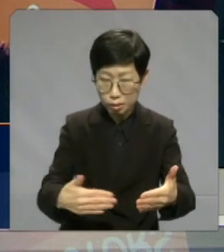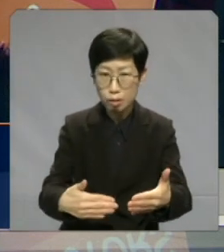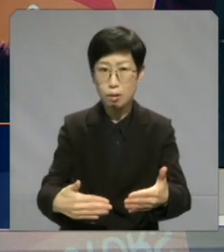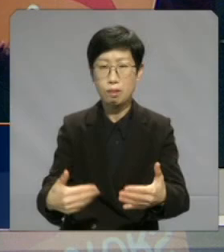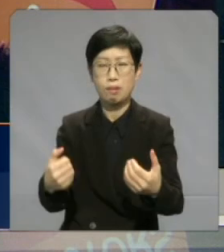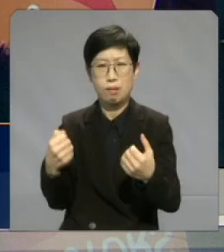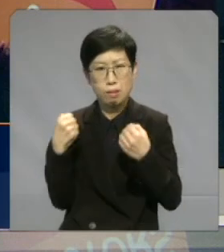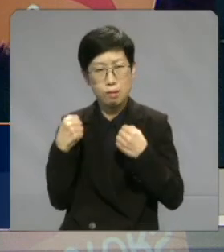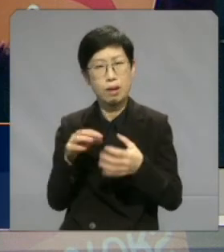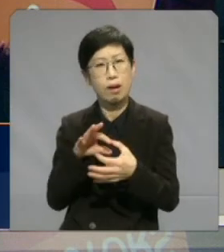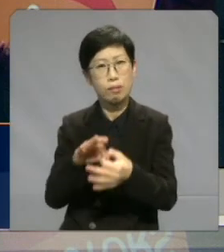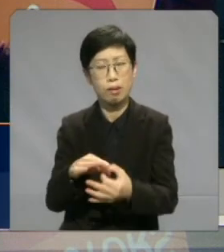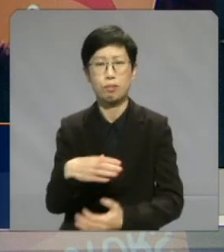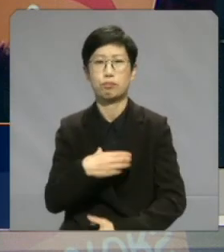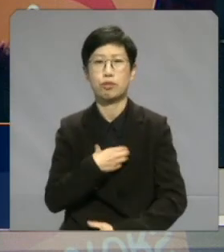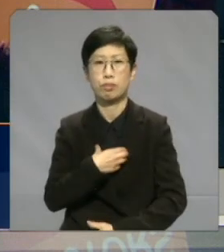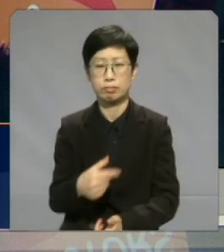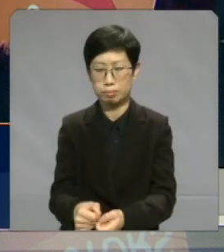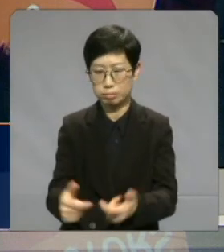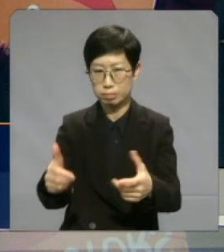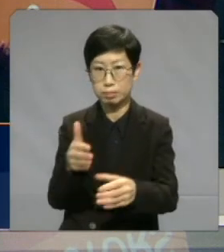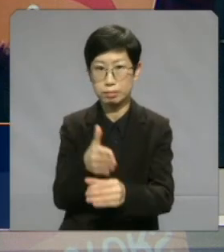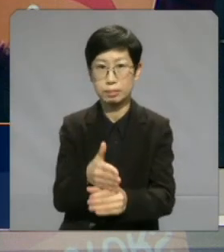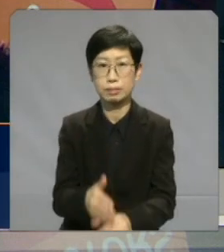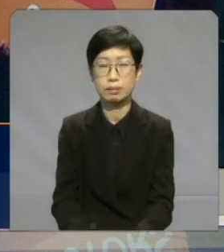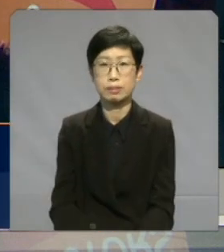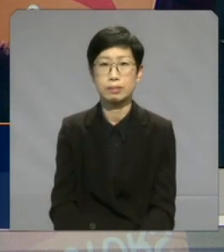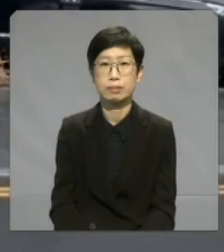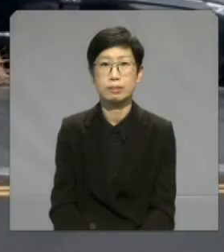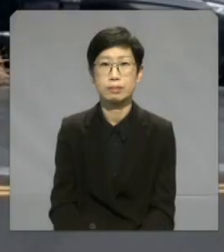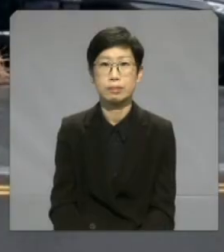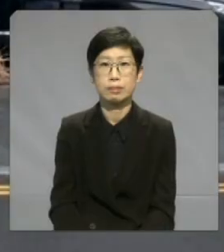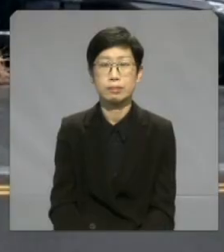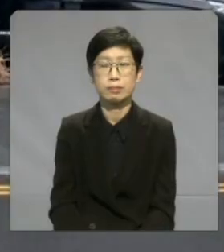위기가 우려되고 있습니다. 윤서영 월드리포터입니다.